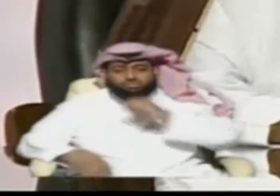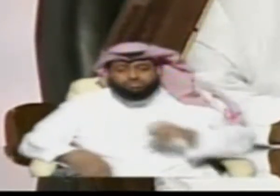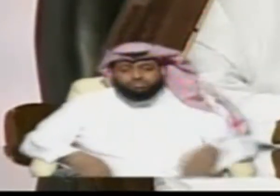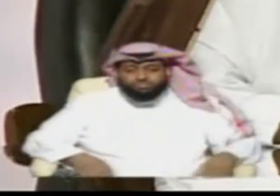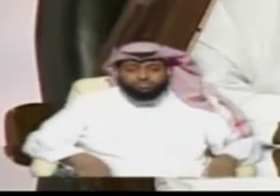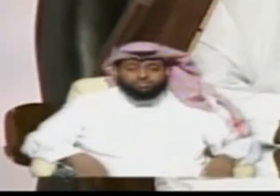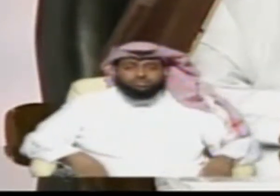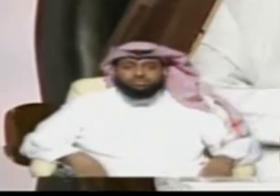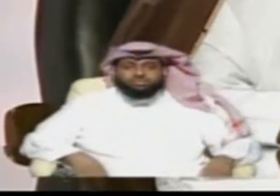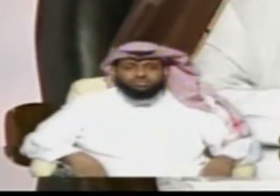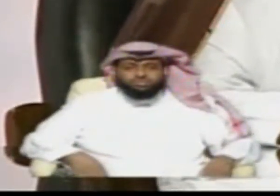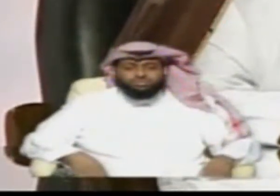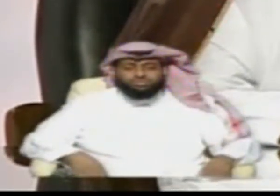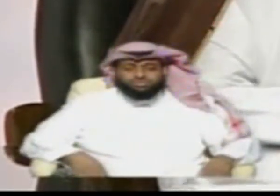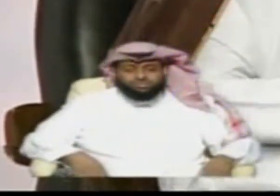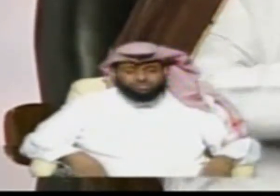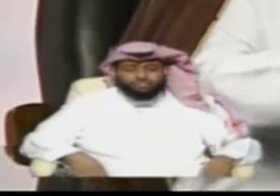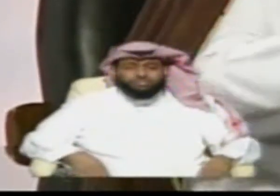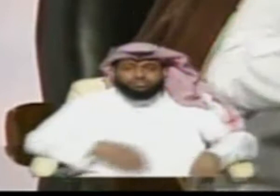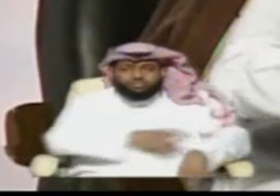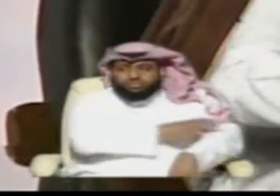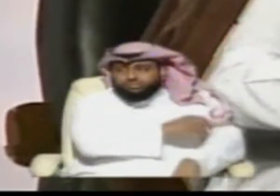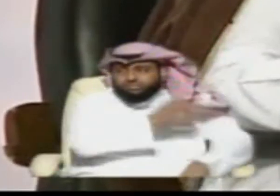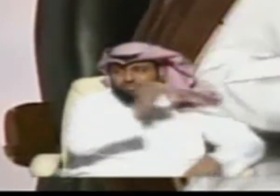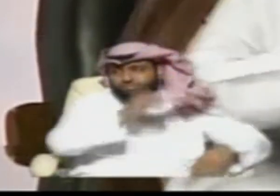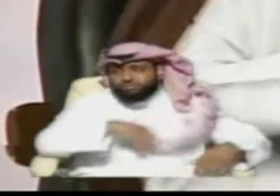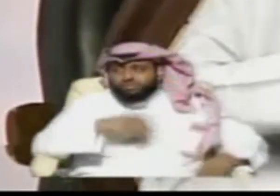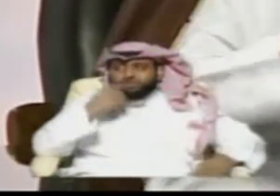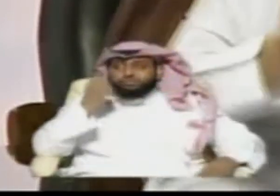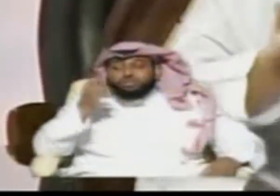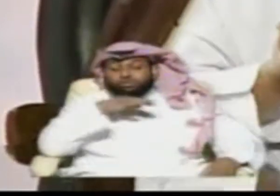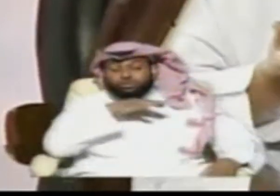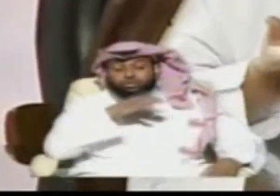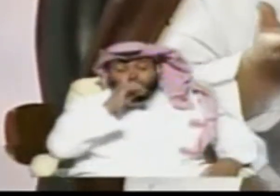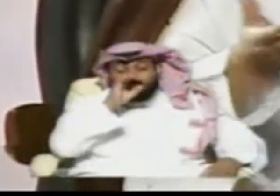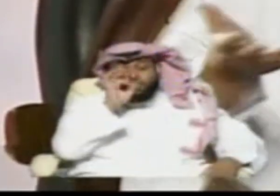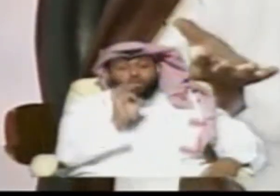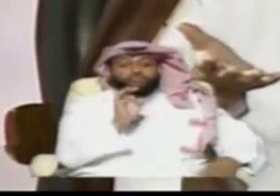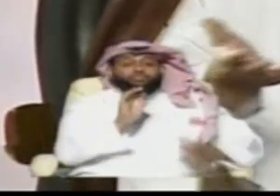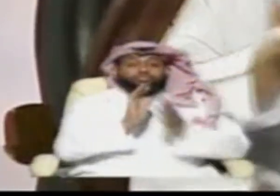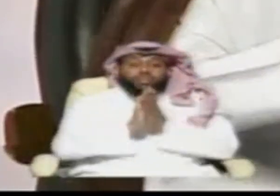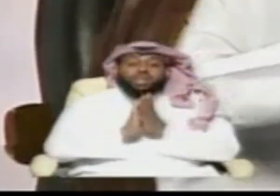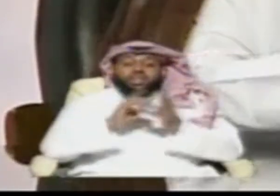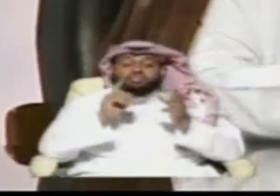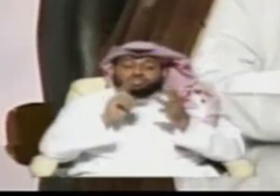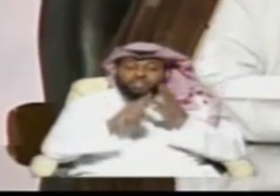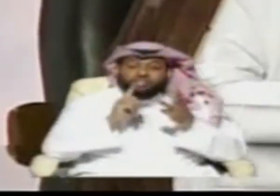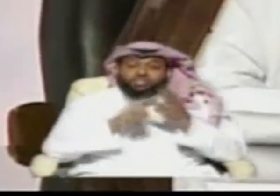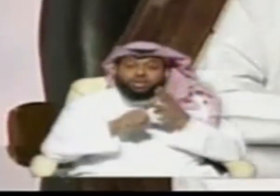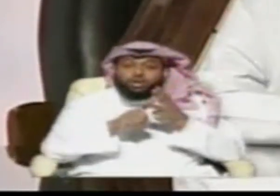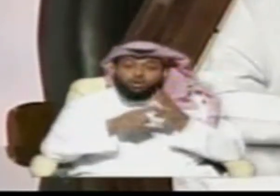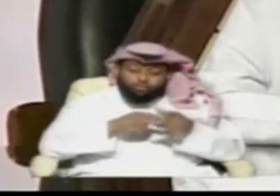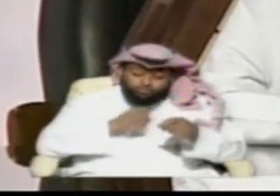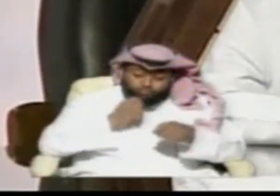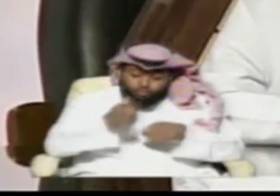شيء. فهذه جزء مما ينبغي. التبرعات المتاحة عبر القنوات